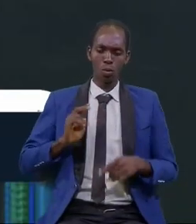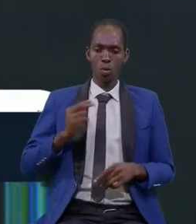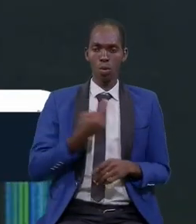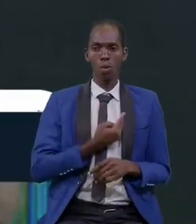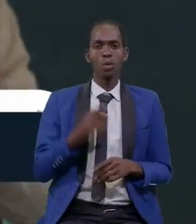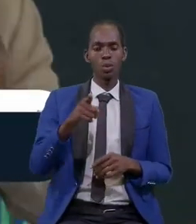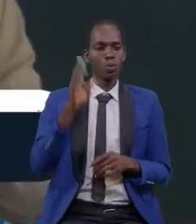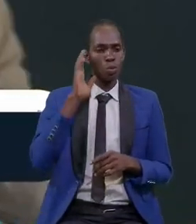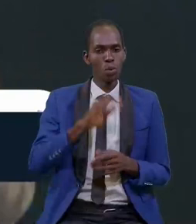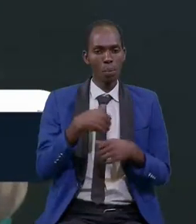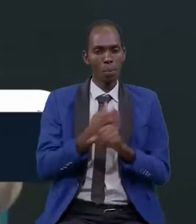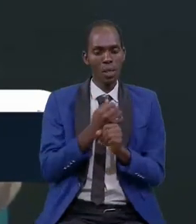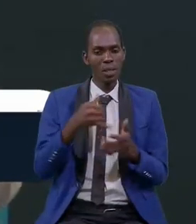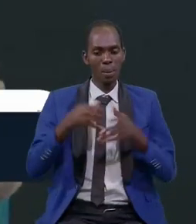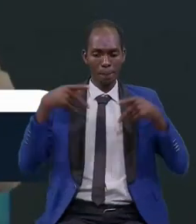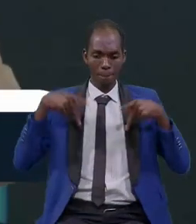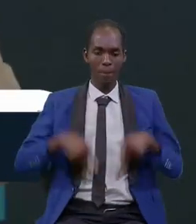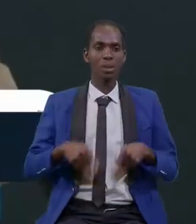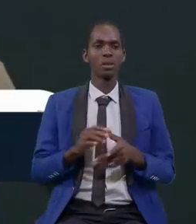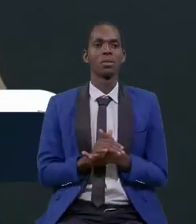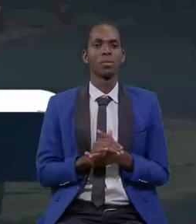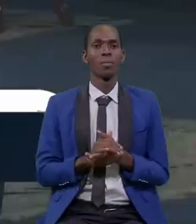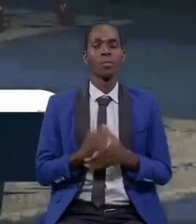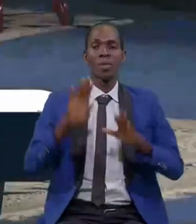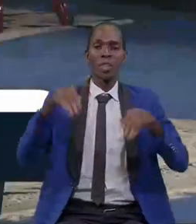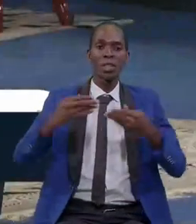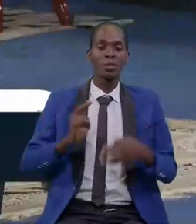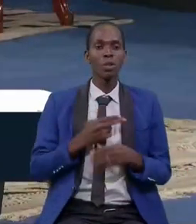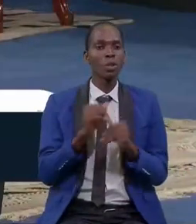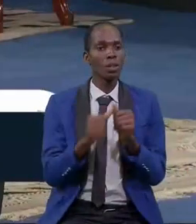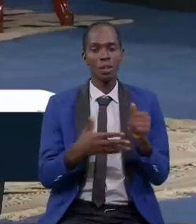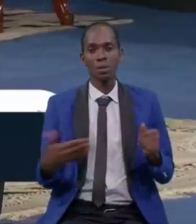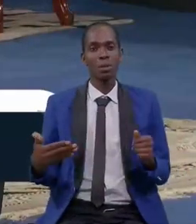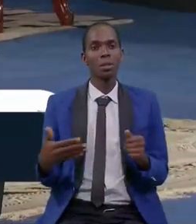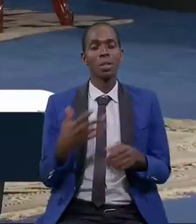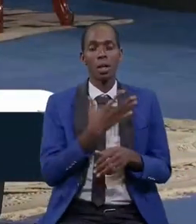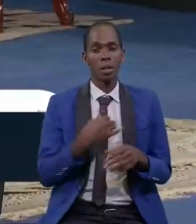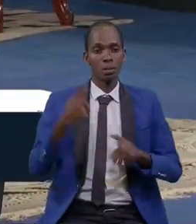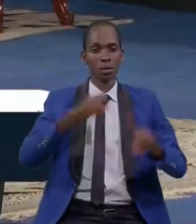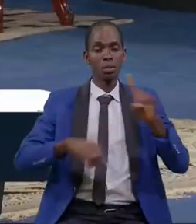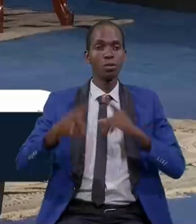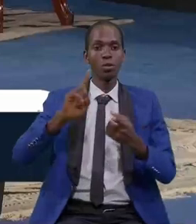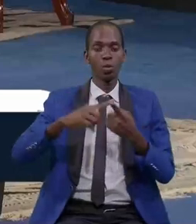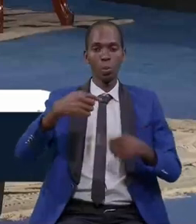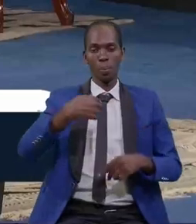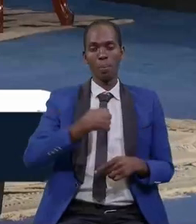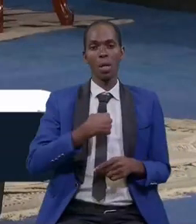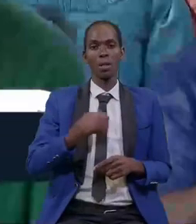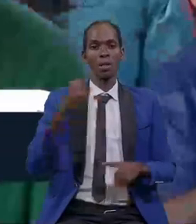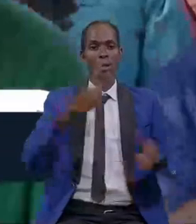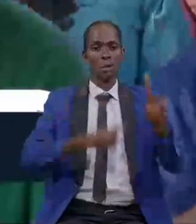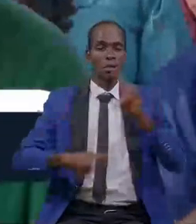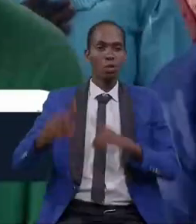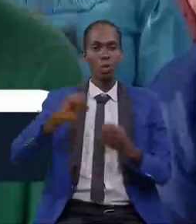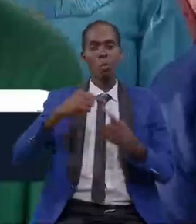dois personnaliser cela. Il nous assure toutes choses. Il m'assure toutes choses. Il m'assure toutes choses. Dis-le à haute voix.